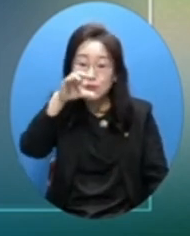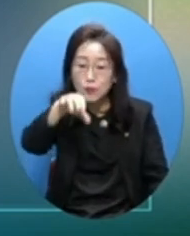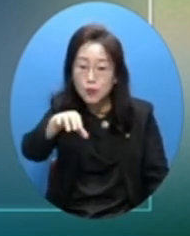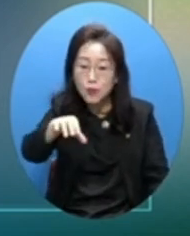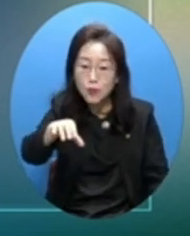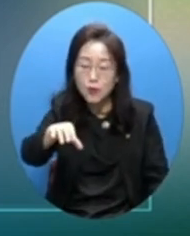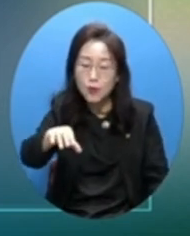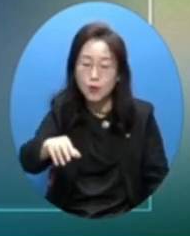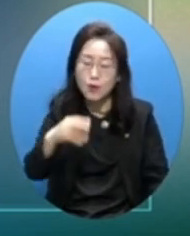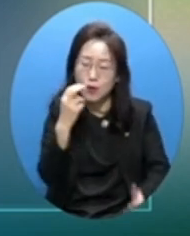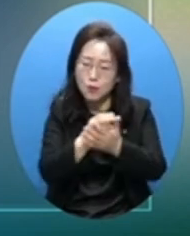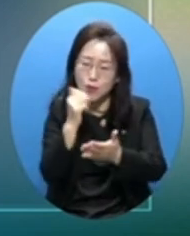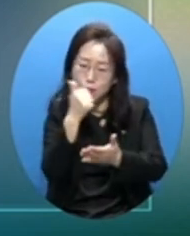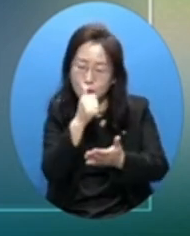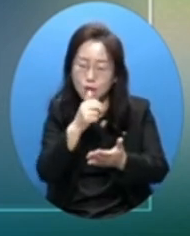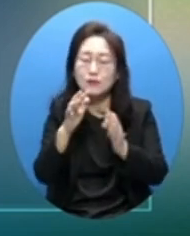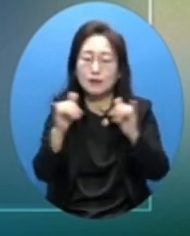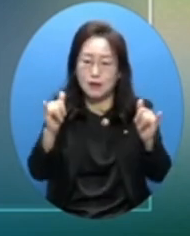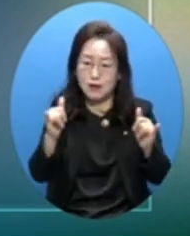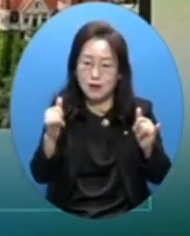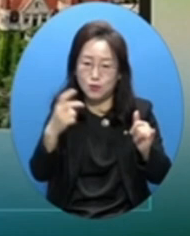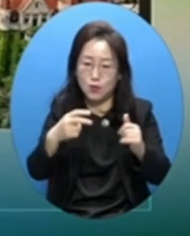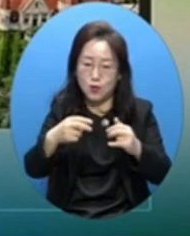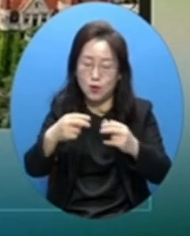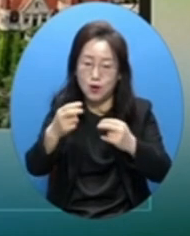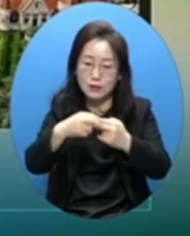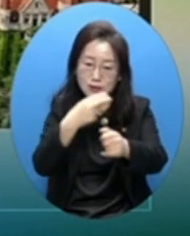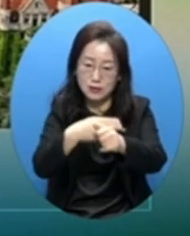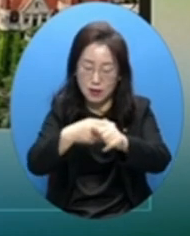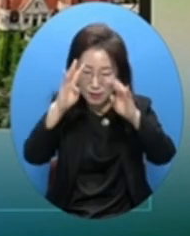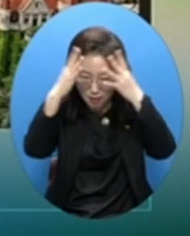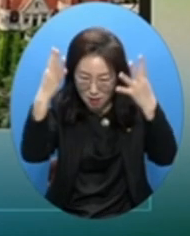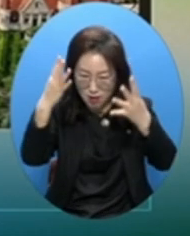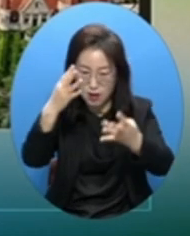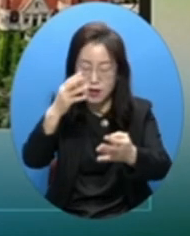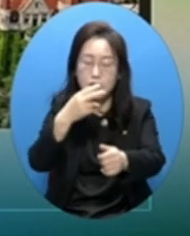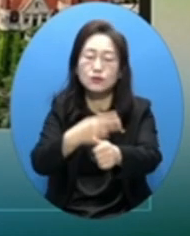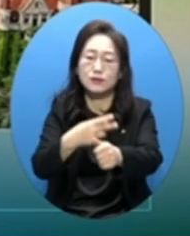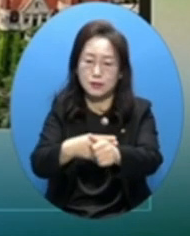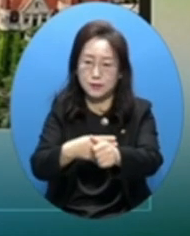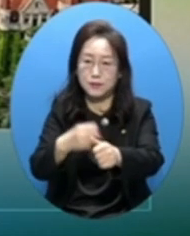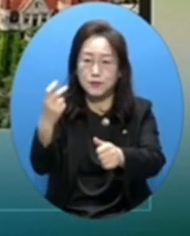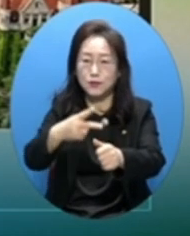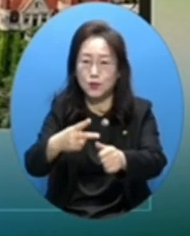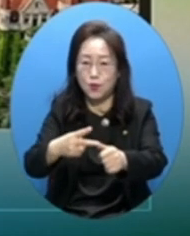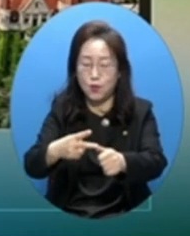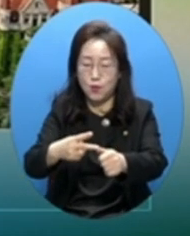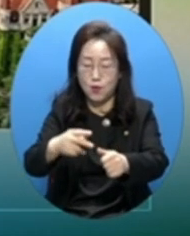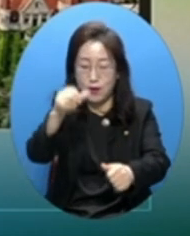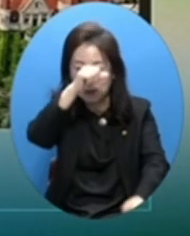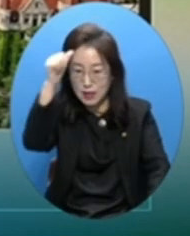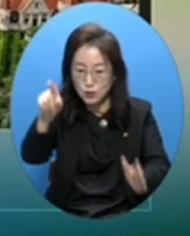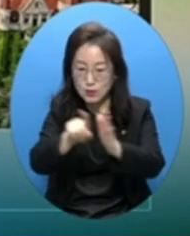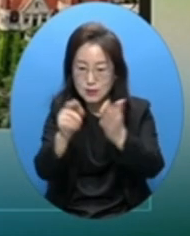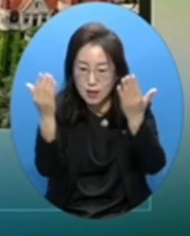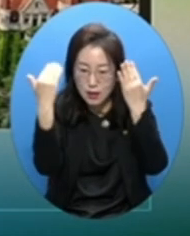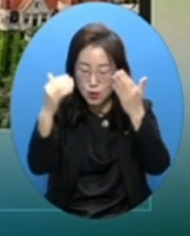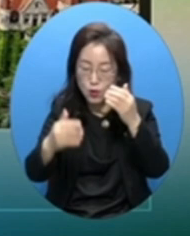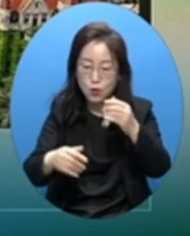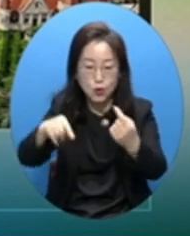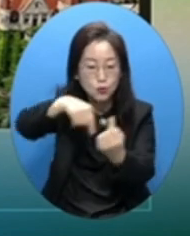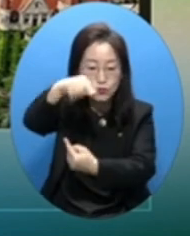대표였고 린드대학교와 시카고 의과대학의 법리학 교수였으며 노스웨스트 장로신학교 이사 및